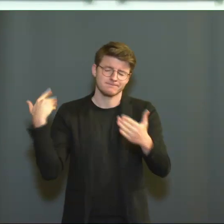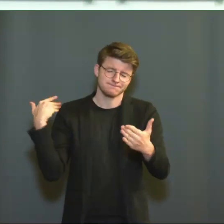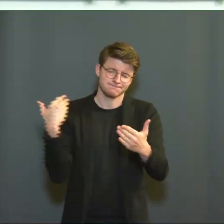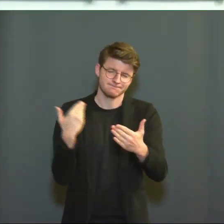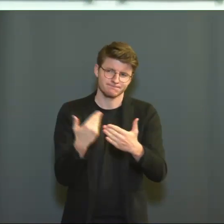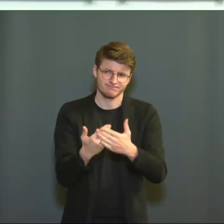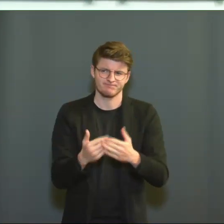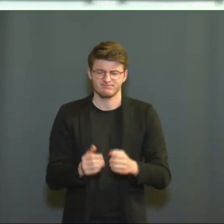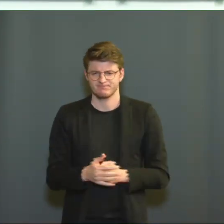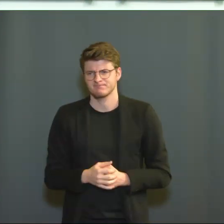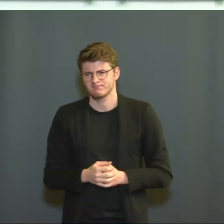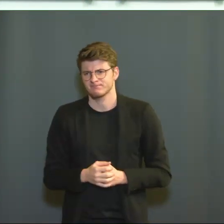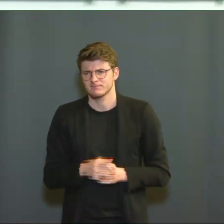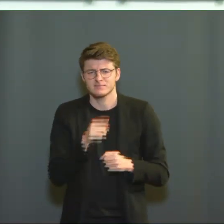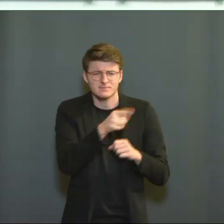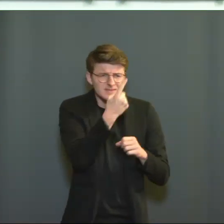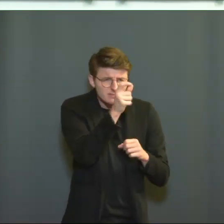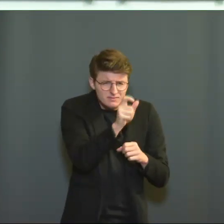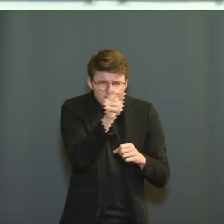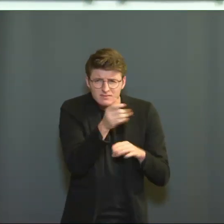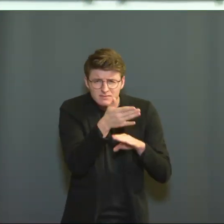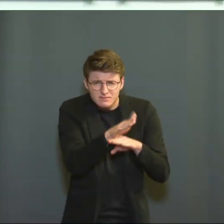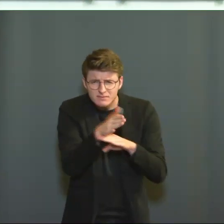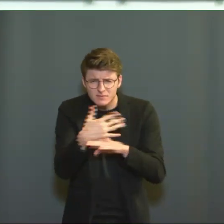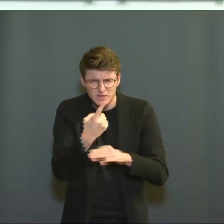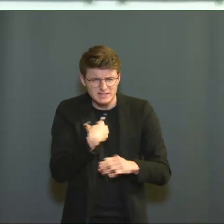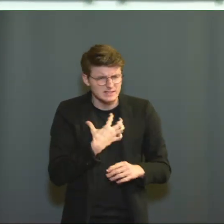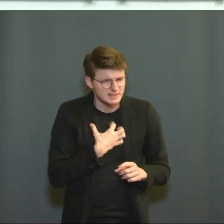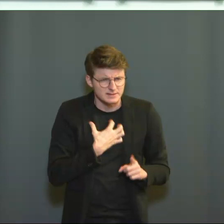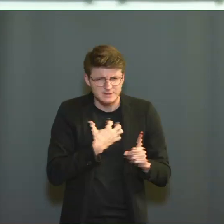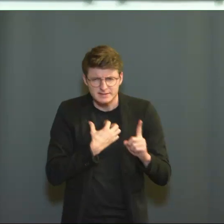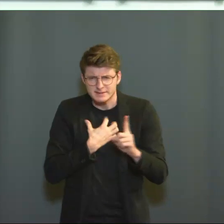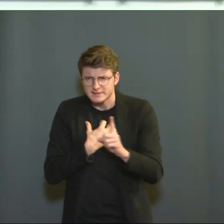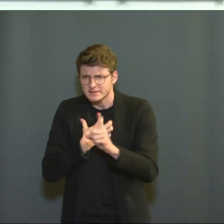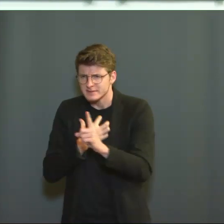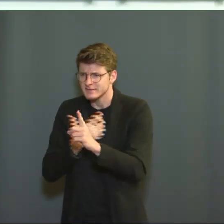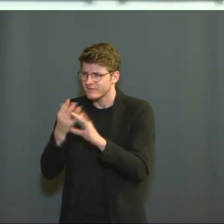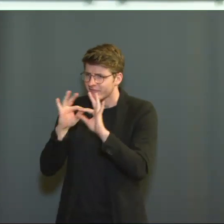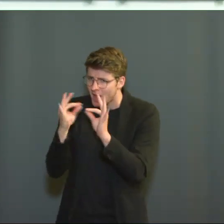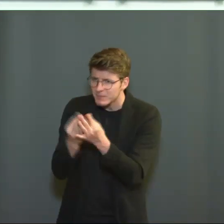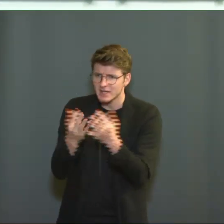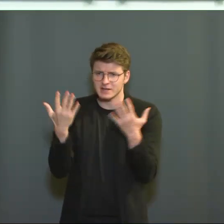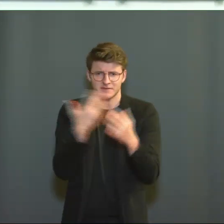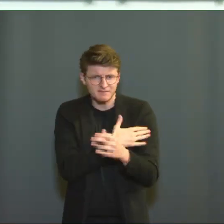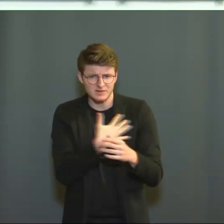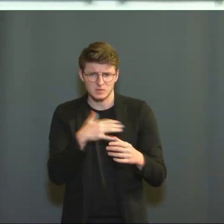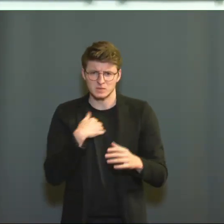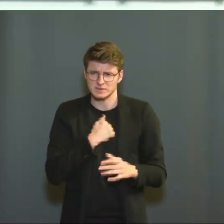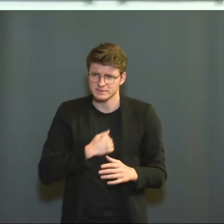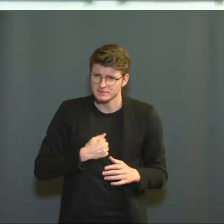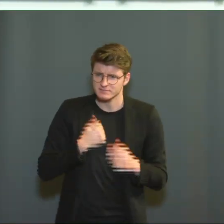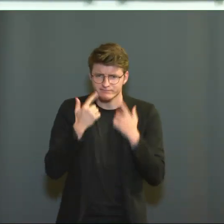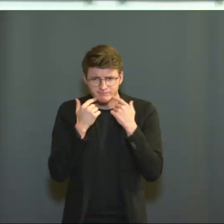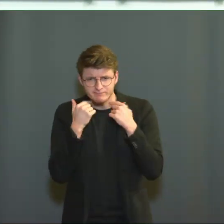Elk van deze overlijdens betekent een verlies en diep verdriet voor anderen, voor vrienden, voor familie. En